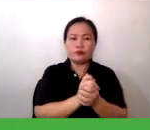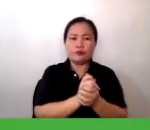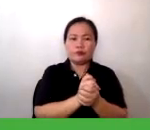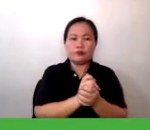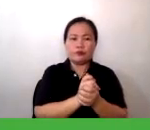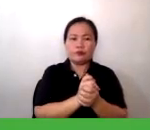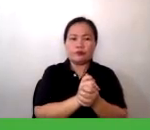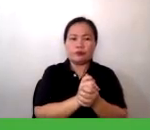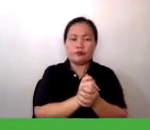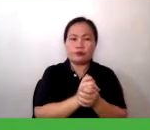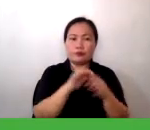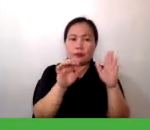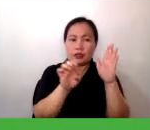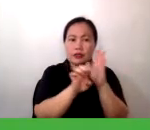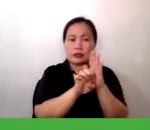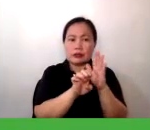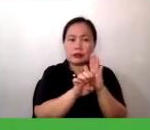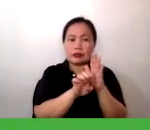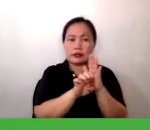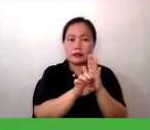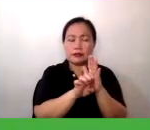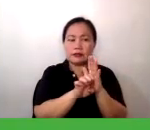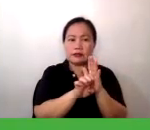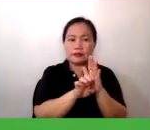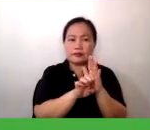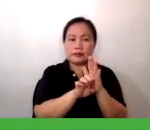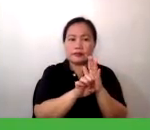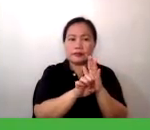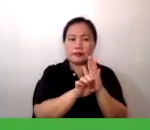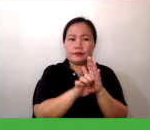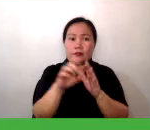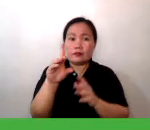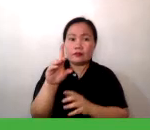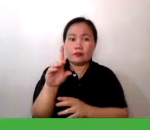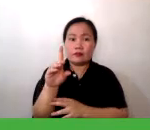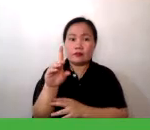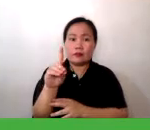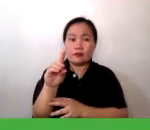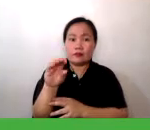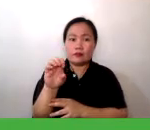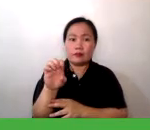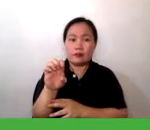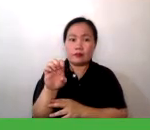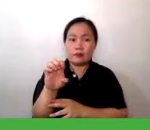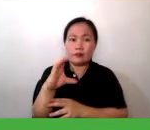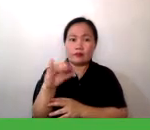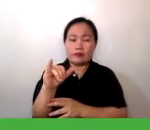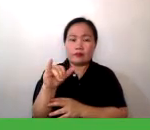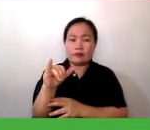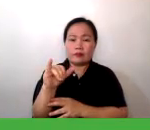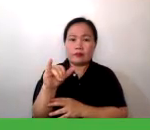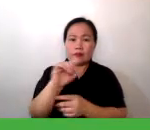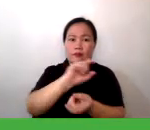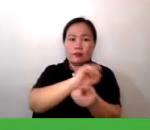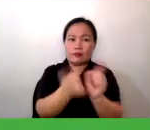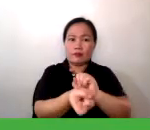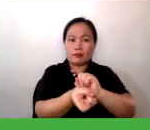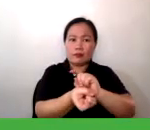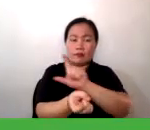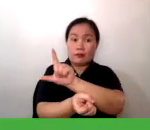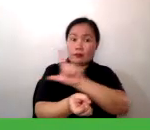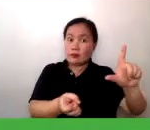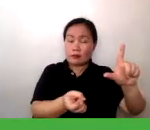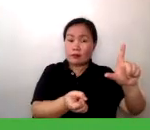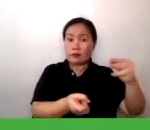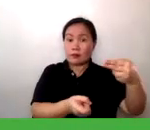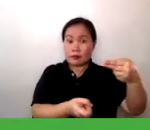laging sa basic unit ang start, ha? Halimbawa, dito sa deci, i-convert mo siya into hecto. So, deci